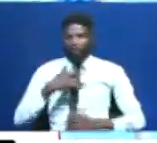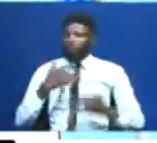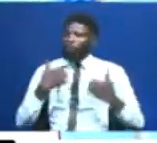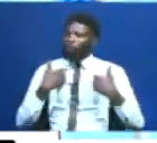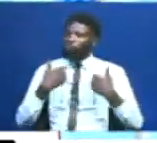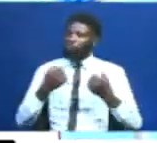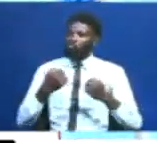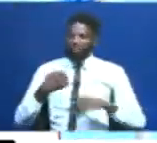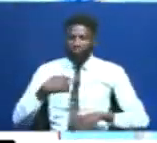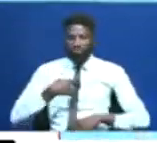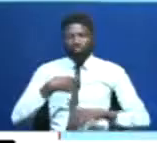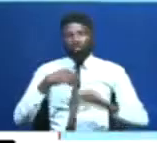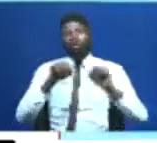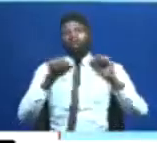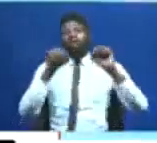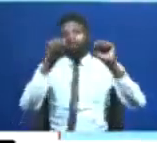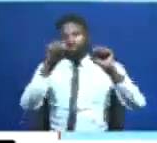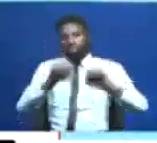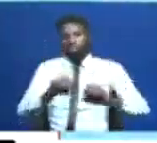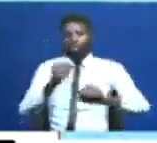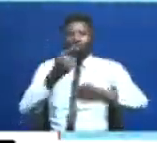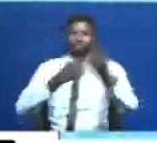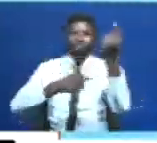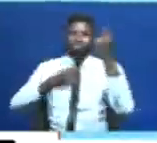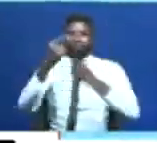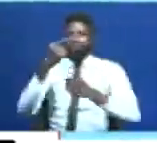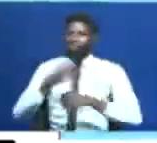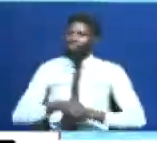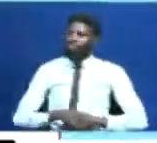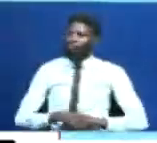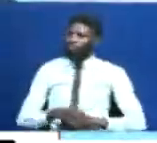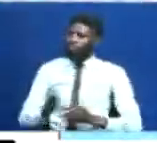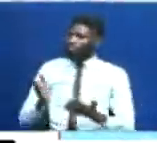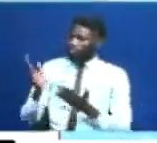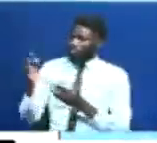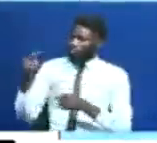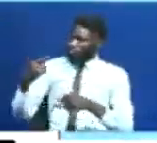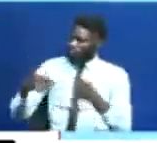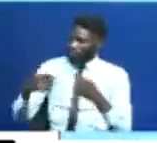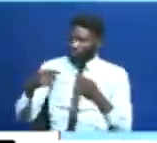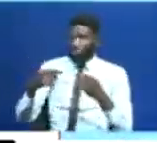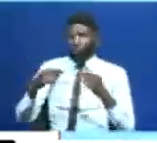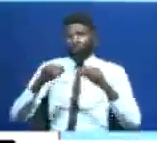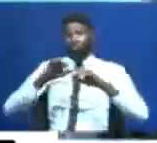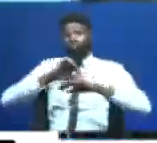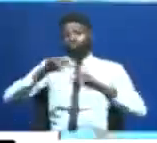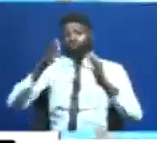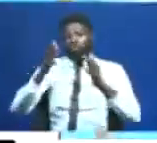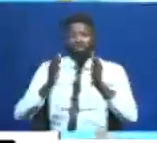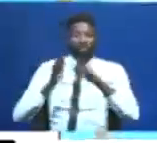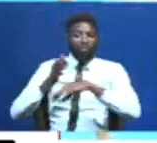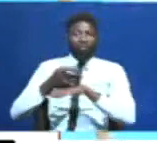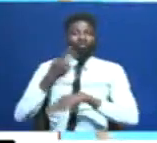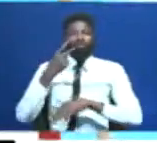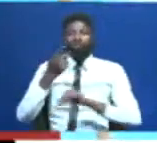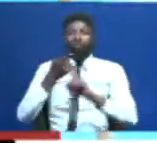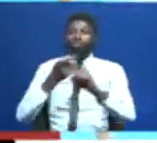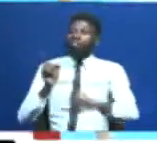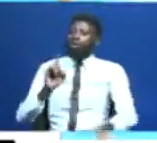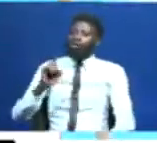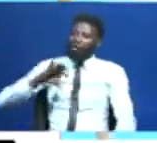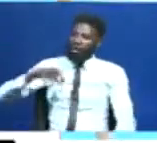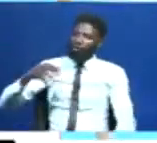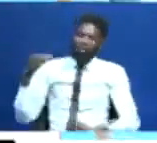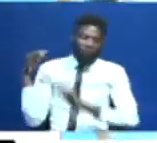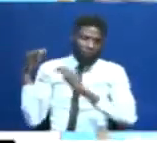able to win. Mashindano hayo yalivutia zaidi ya waogeleaji 200 kutoka kaunti ya Nairobi. We are preparing them